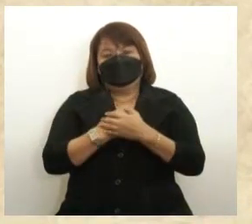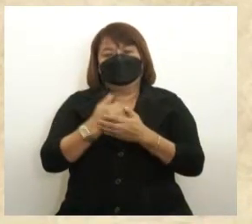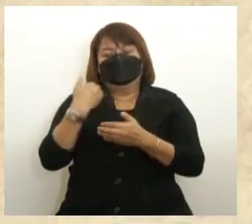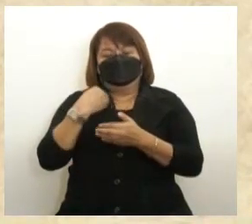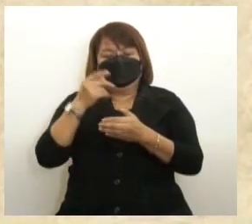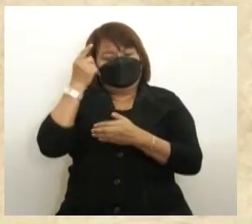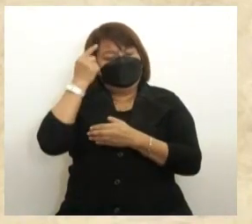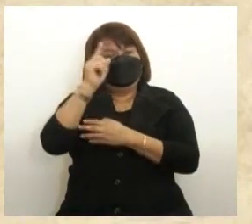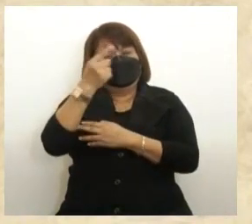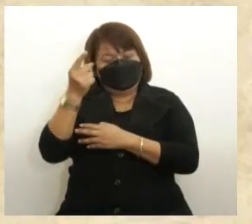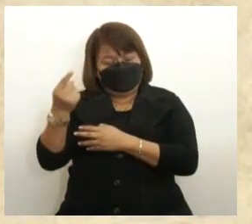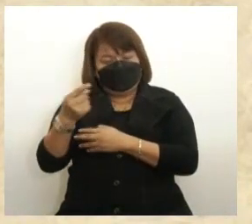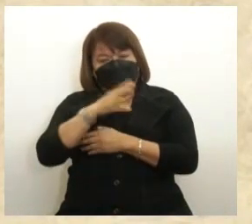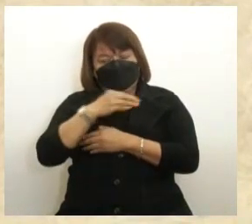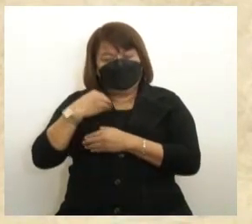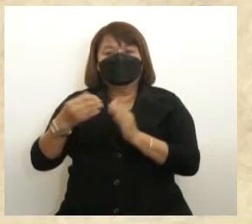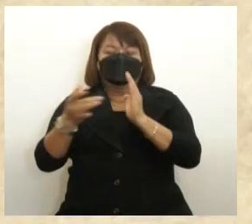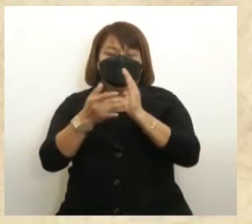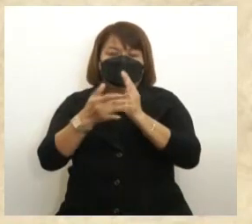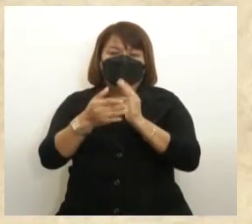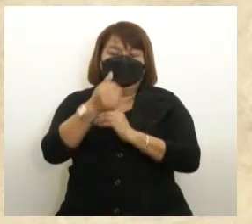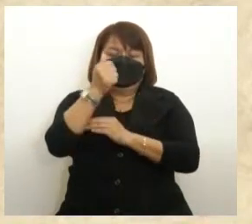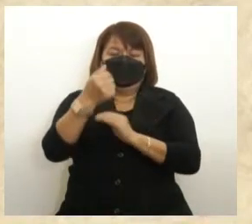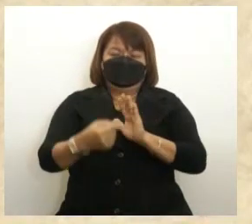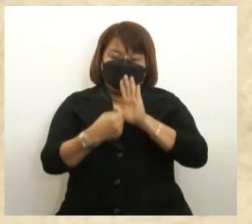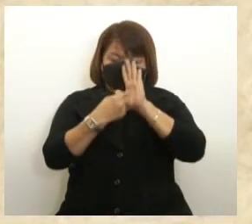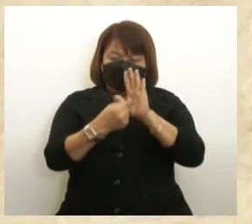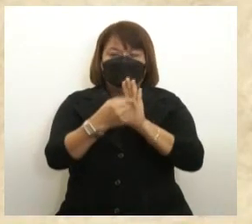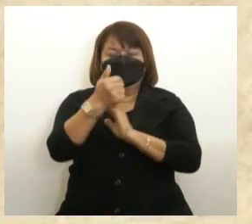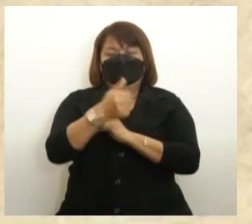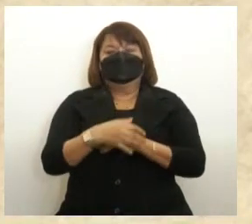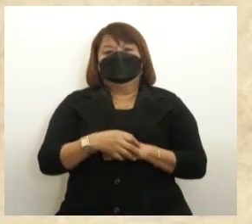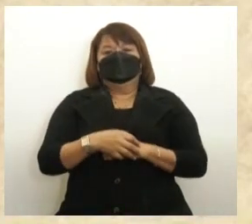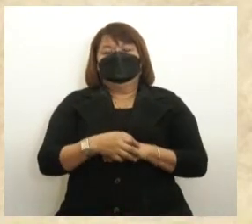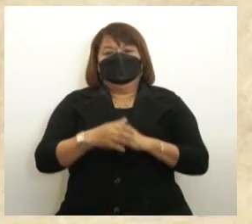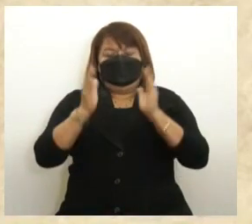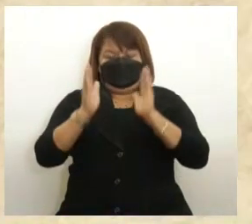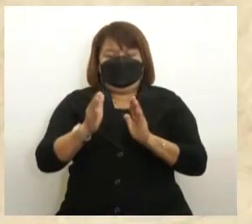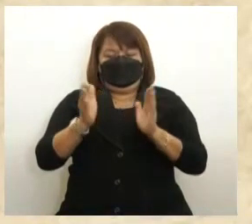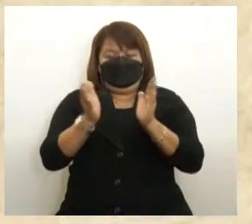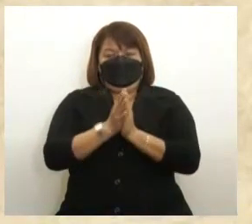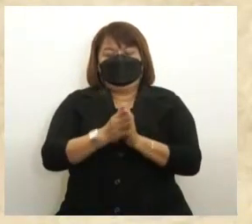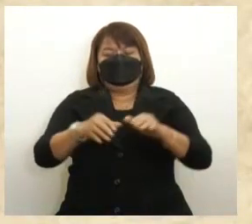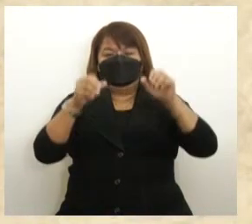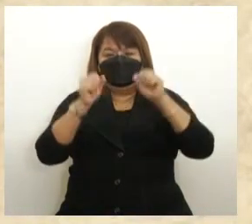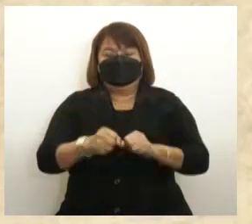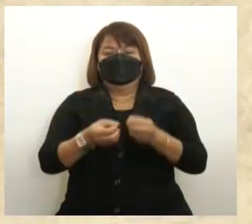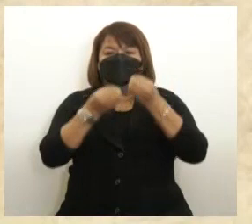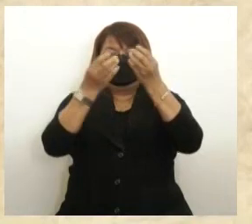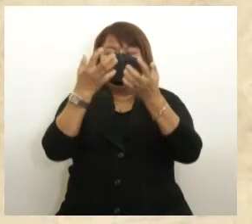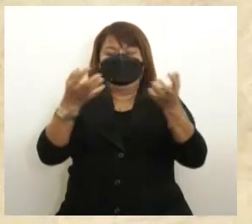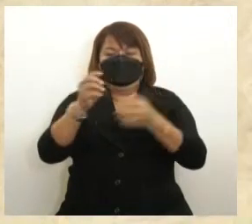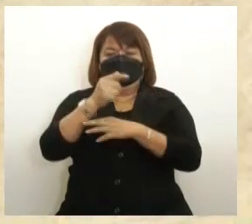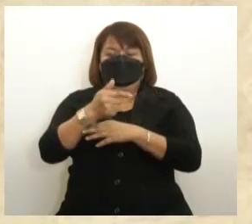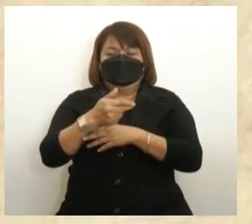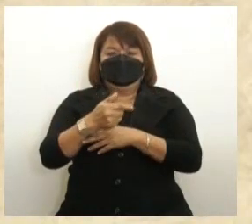ความคิดสร้างสรรค์แล้วก็มีเทคนิคดีๆในการนำเสนอด้วยค่ะท่านร่วมสามารถที่จะสมัครแล้วก็ส่งผลงาน TikTok